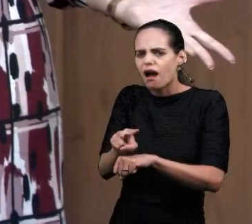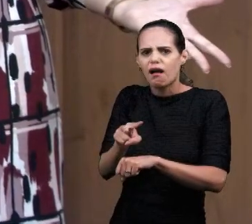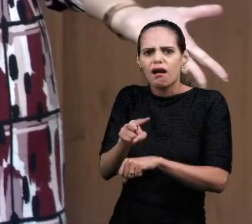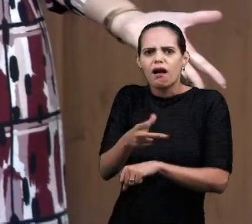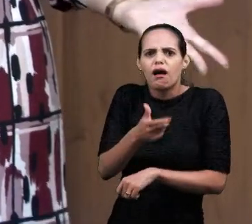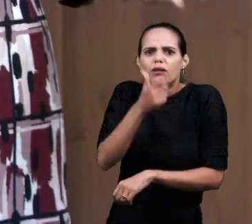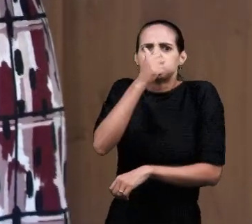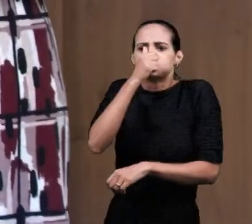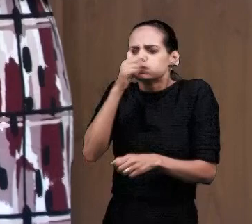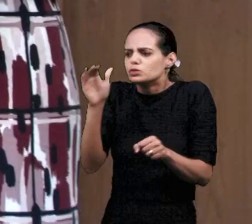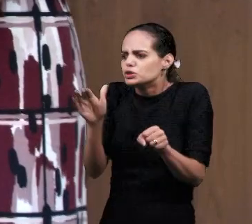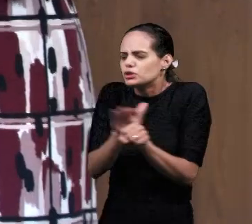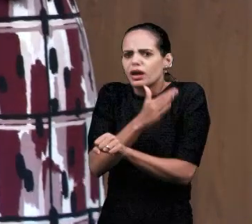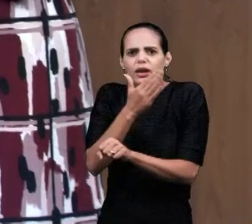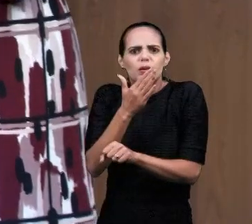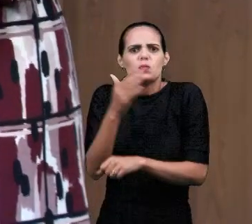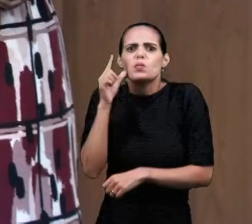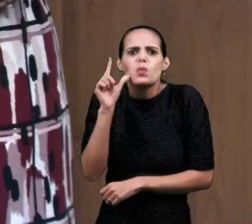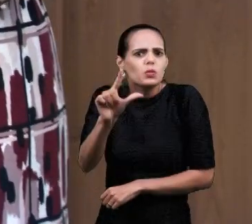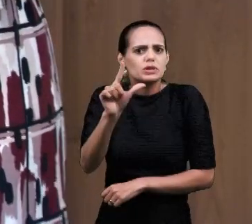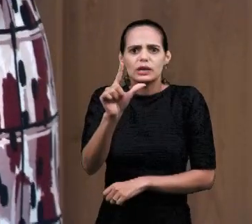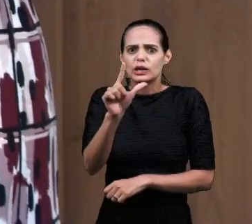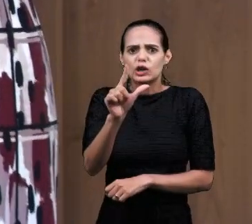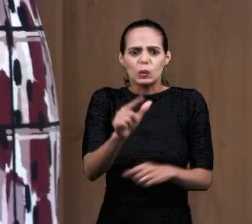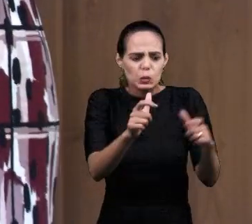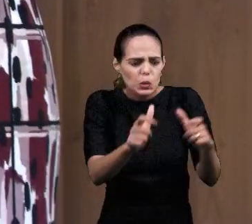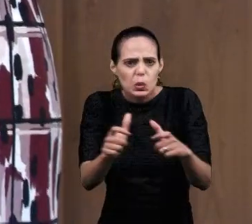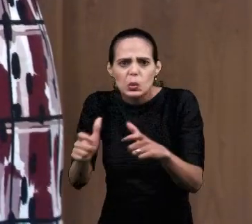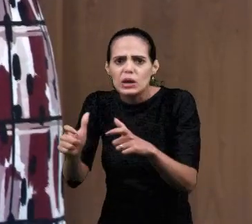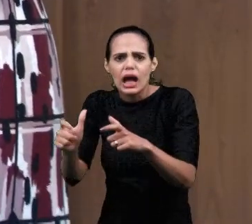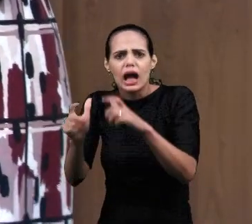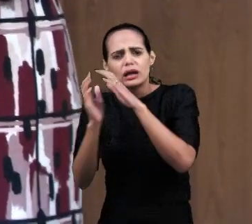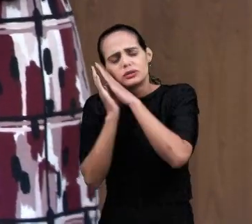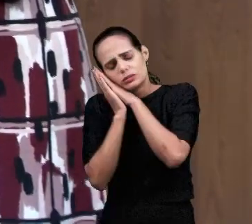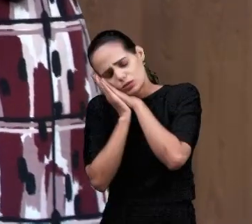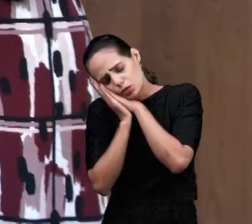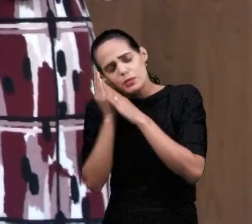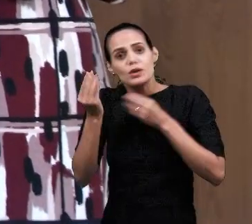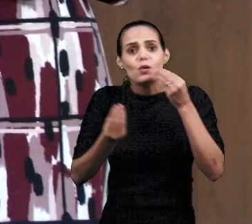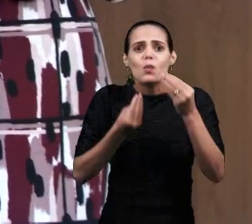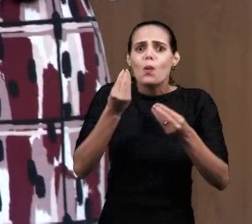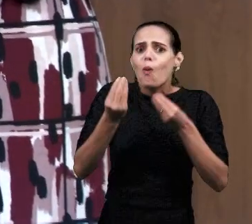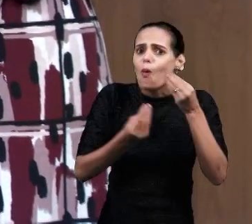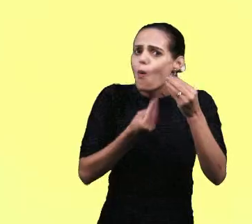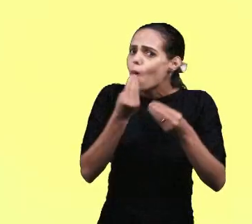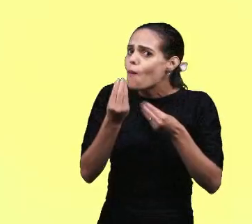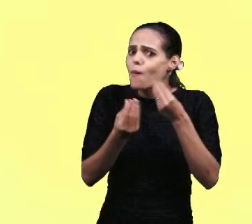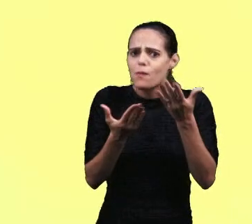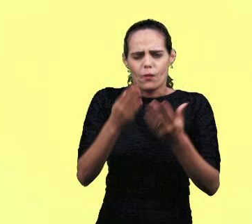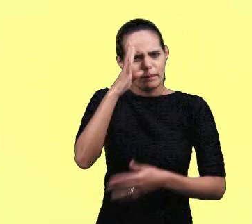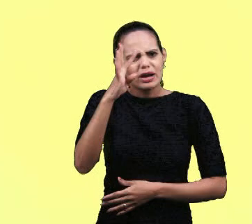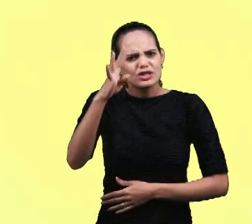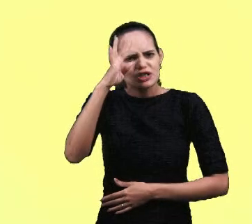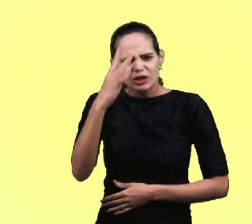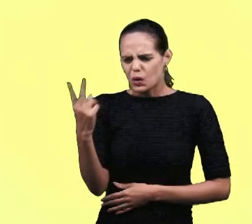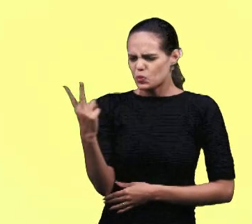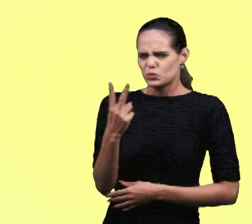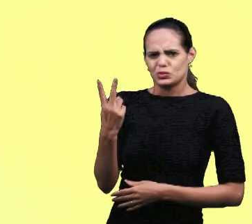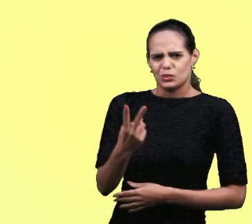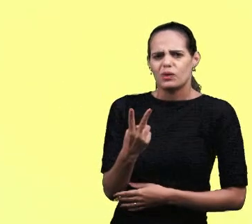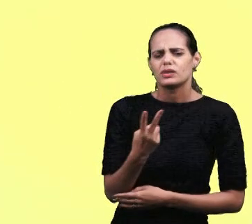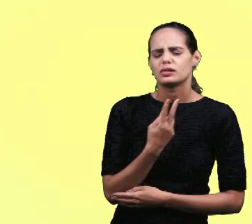n'y a plus de place. Ils n'arrivaient pas à trouver une place pour dormir. Imaginez comment ils étaient fatigués.